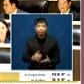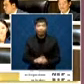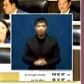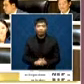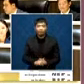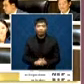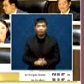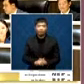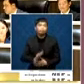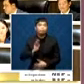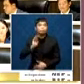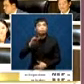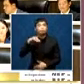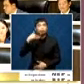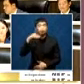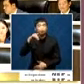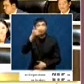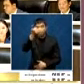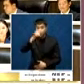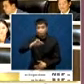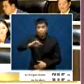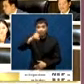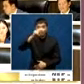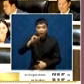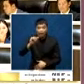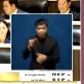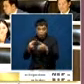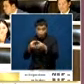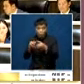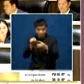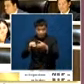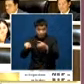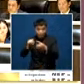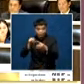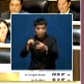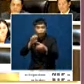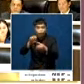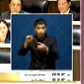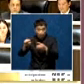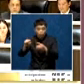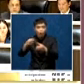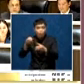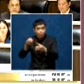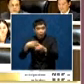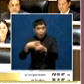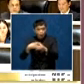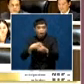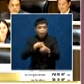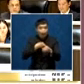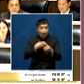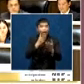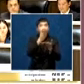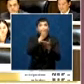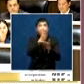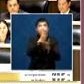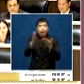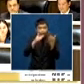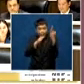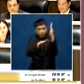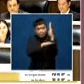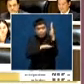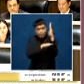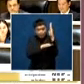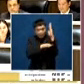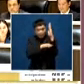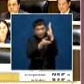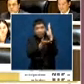ยกับการแก้รัฐธรรมนูญทำแรงไหนเนี่ยเขายังแบบว่า เขาก็เป็นหนึ่งในปิดสวิตสวนะ ยึกยักอะไรไหนนี่ใช่ป่ะ ครับ แต่ว่าตอนนี้จบฮะ